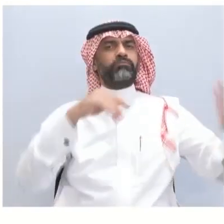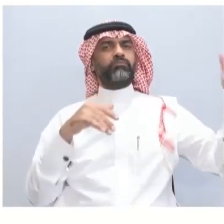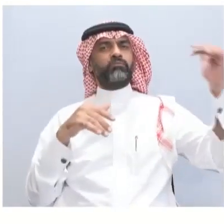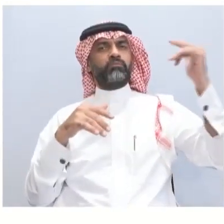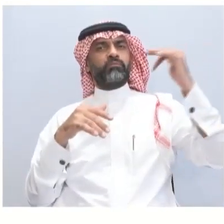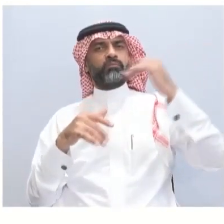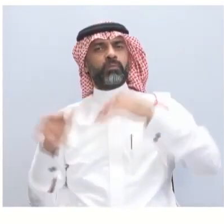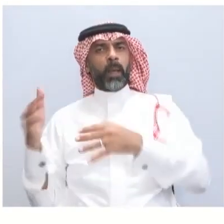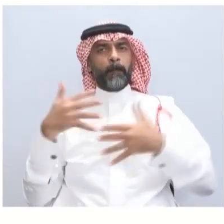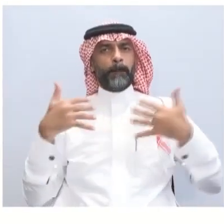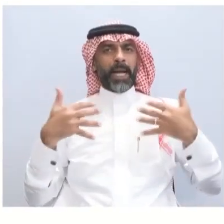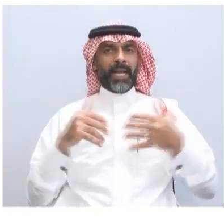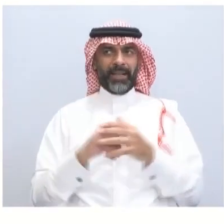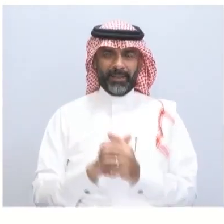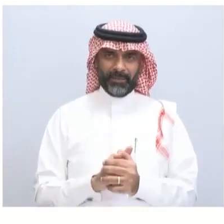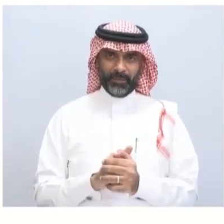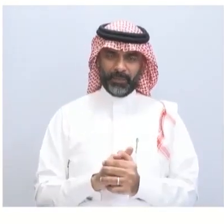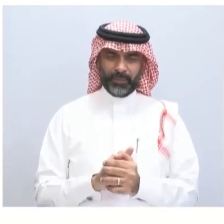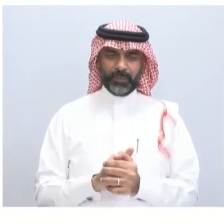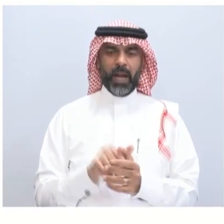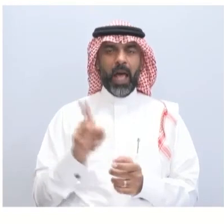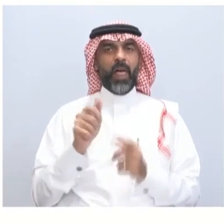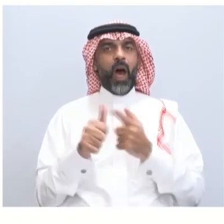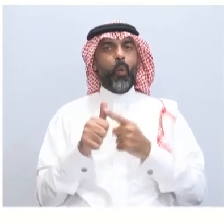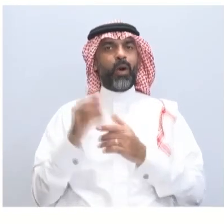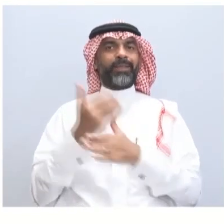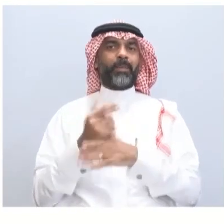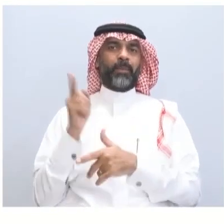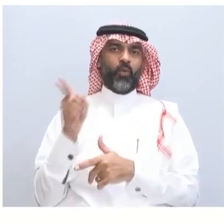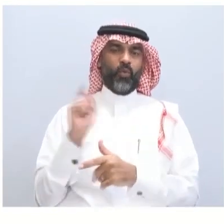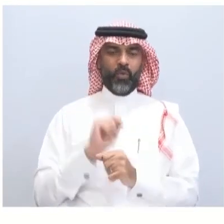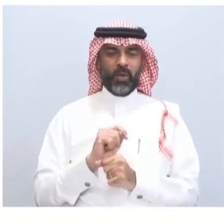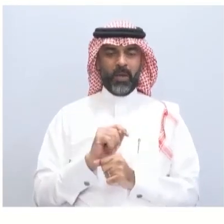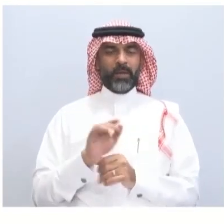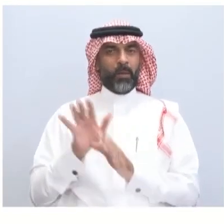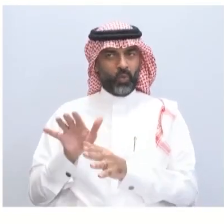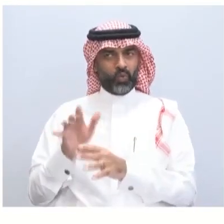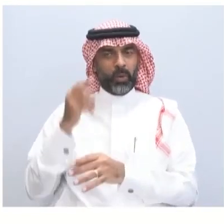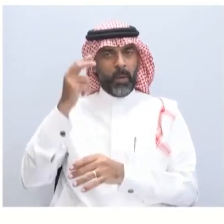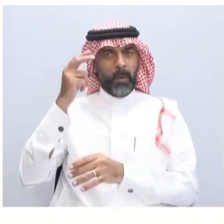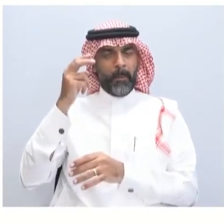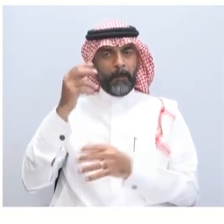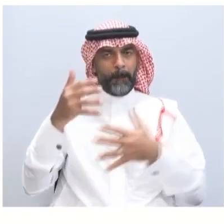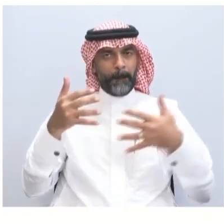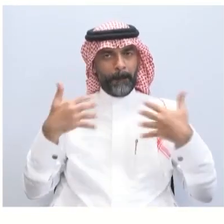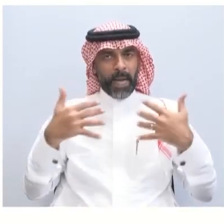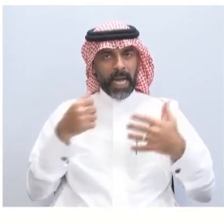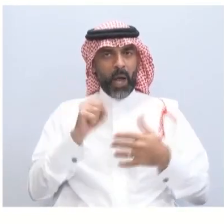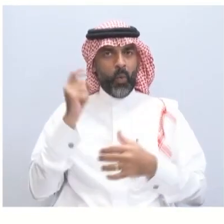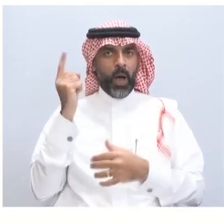الاماكن المقدسه مكه المكرمه والمدينه المنوره واتجاه المؤمنين